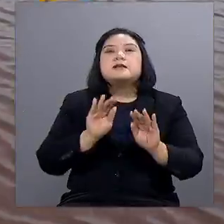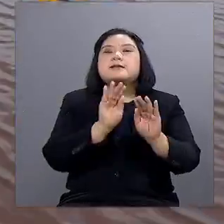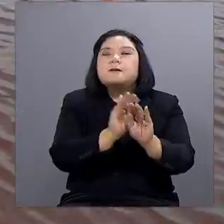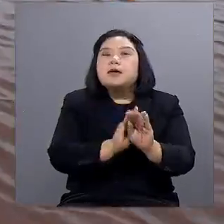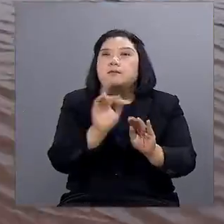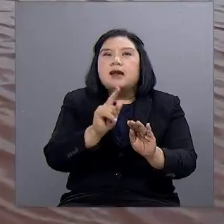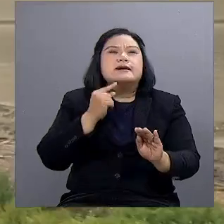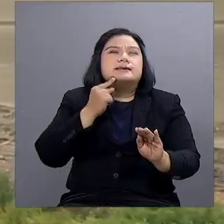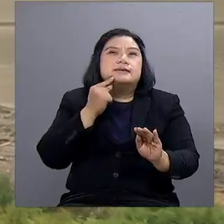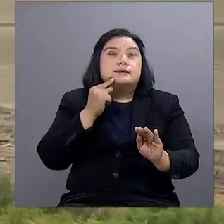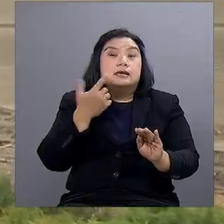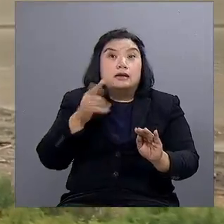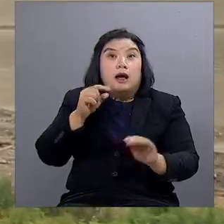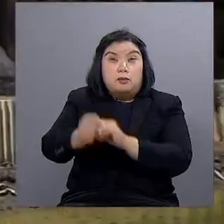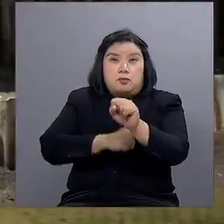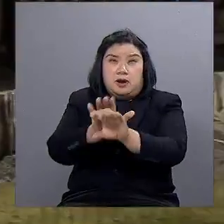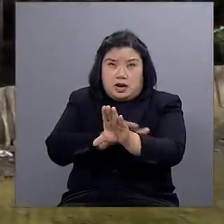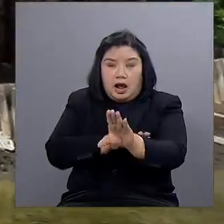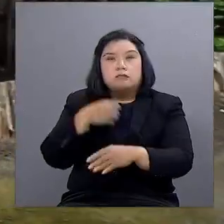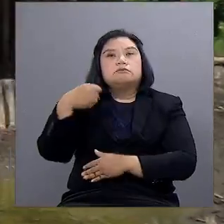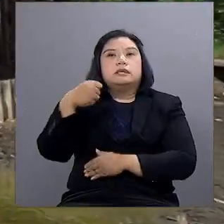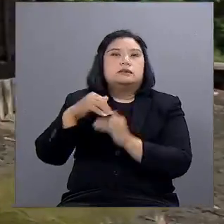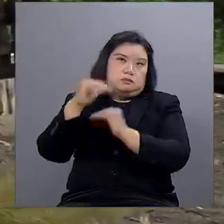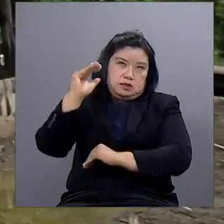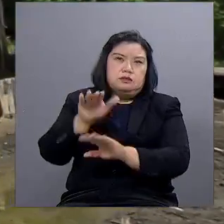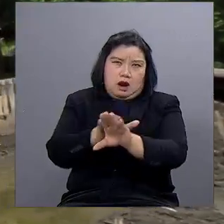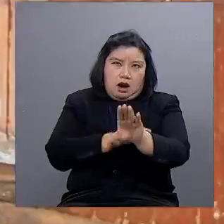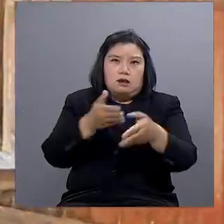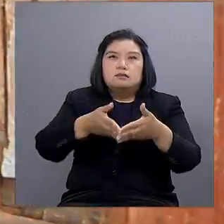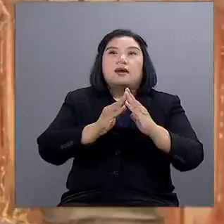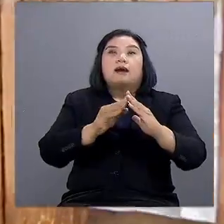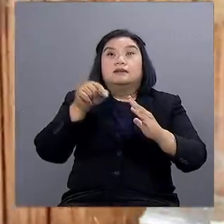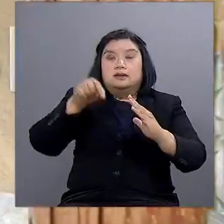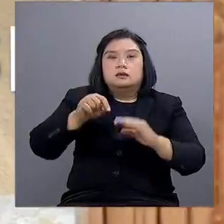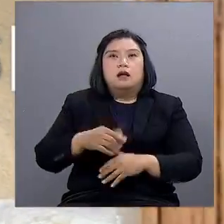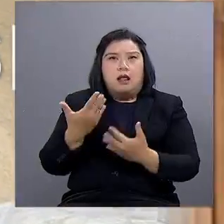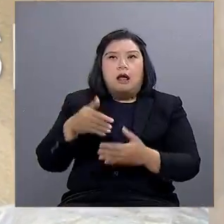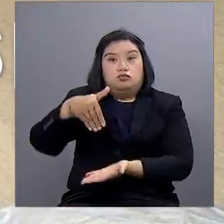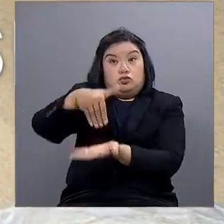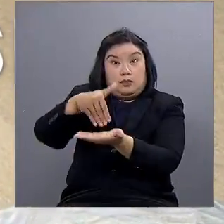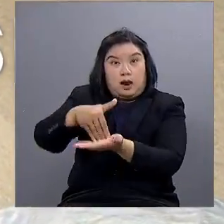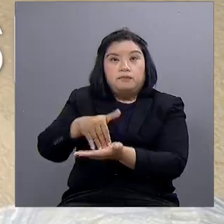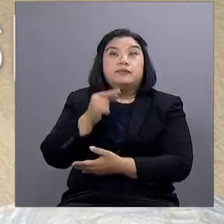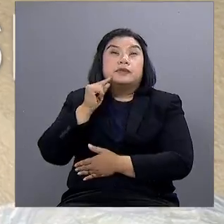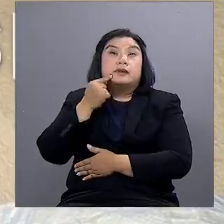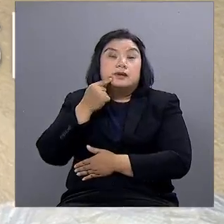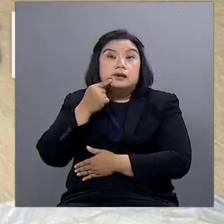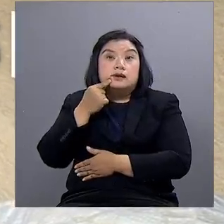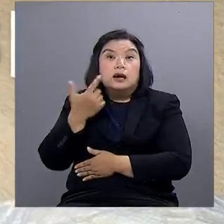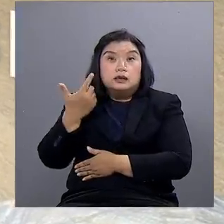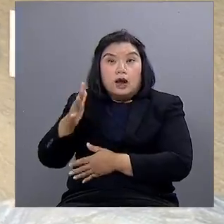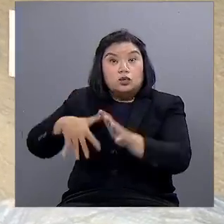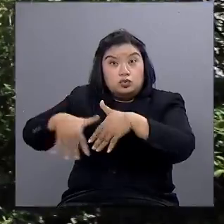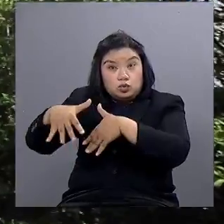ใหญ่ก็มีอายุนับ10ปีแล้วล่ะครับที่นี่เป็นแหล่งใหญ่ของเกลืออุตสาหกรรมชาวบ้านที่ทำนาเกลือ